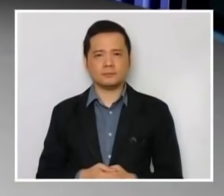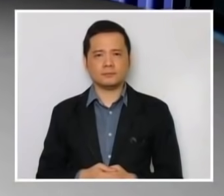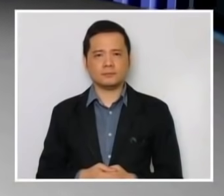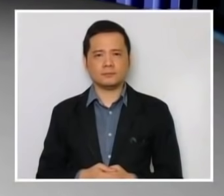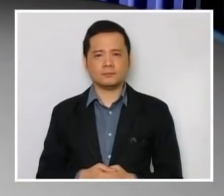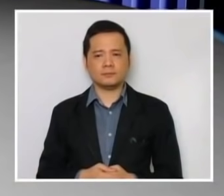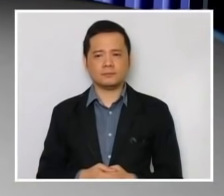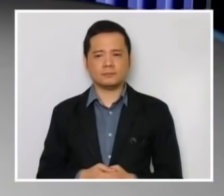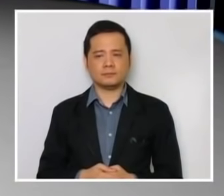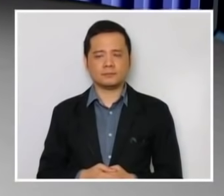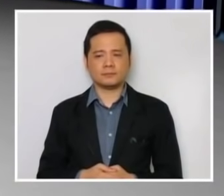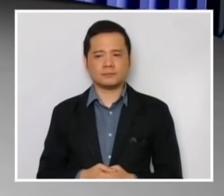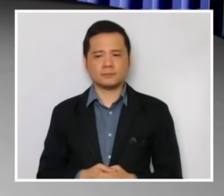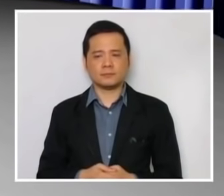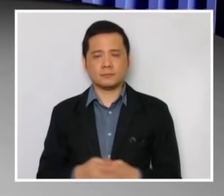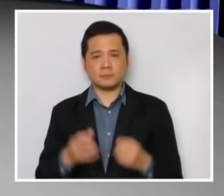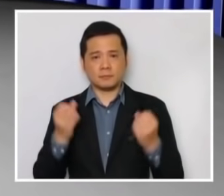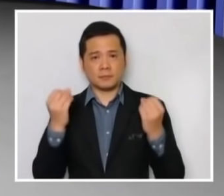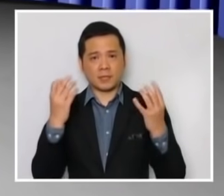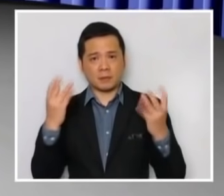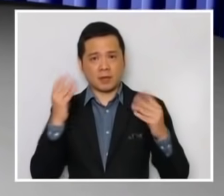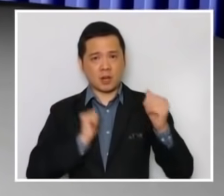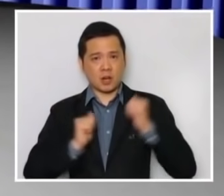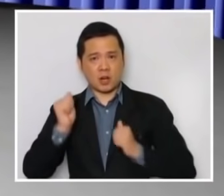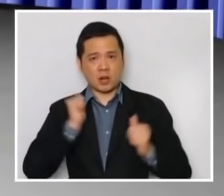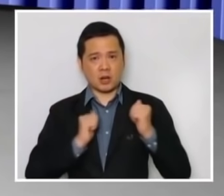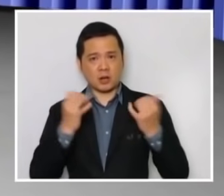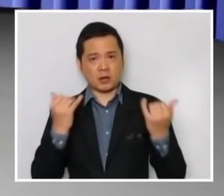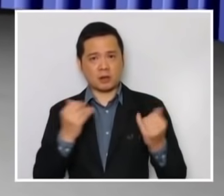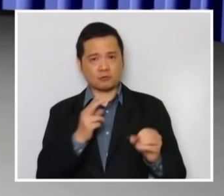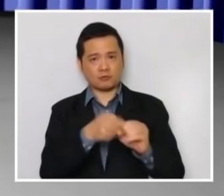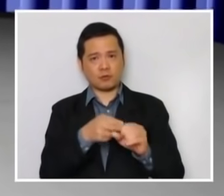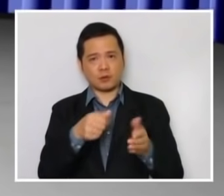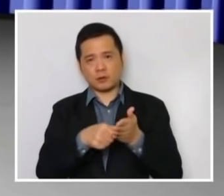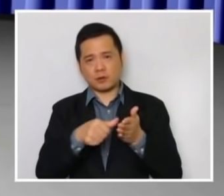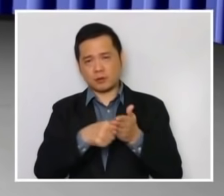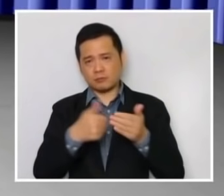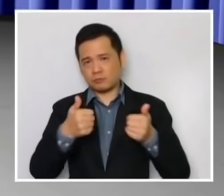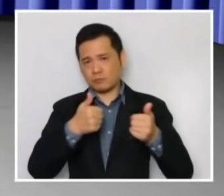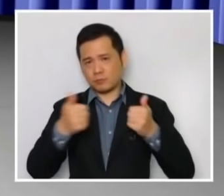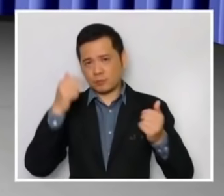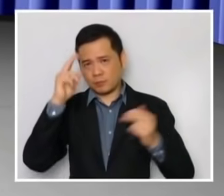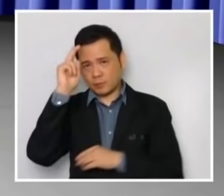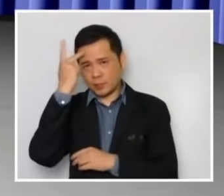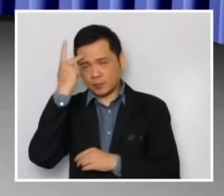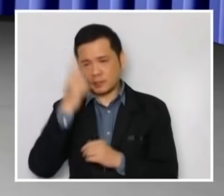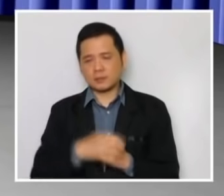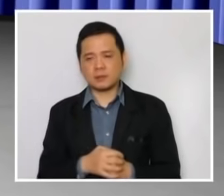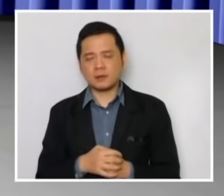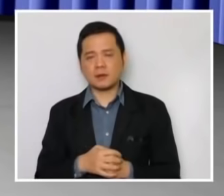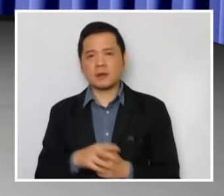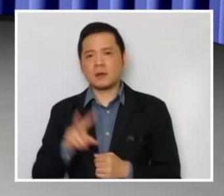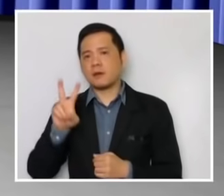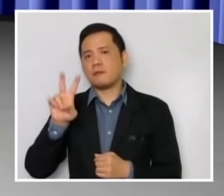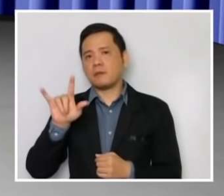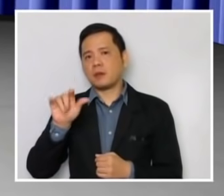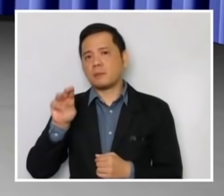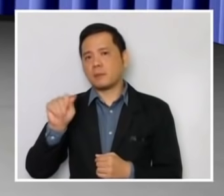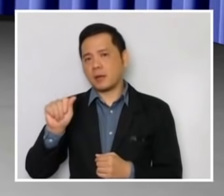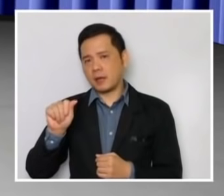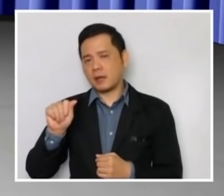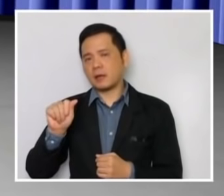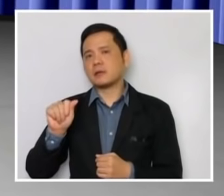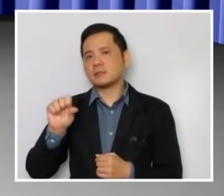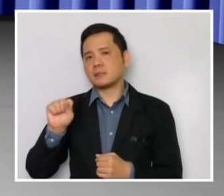Sa gitna ng pagdami ng mga artistang papasok sa politika, inihayag ni Batangas Representative Vilma Santos na hindi